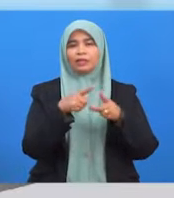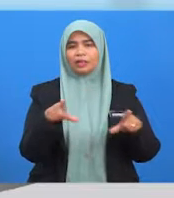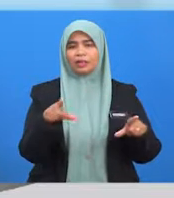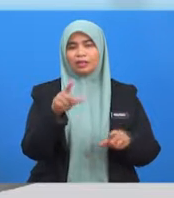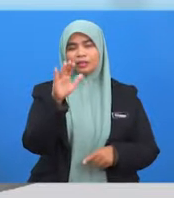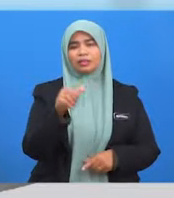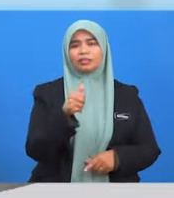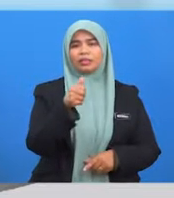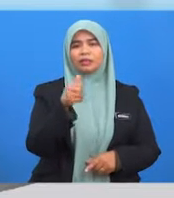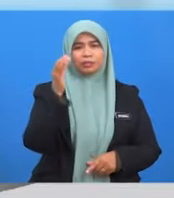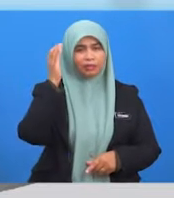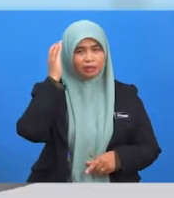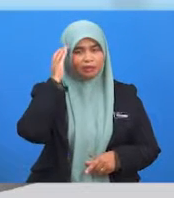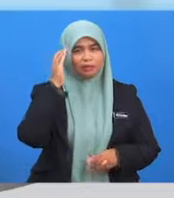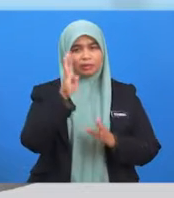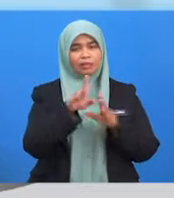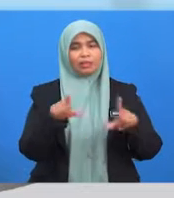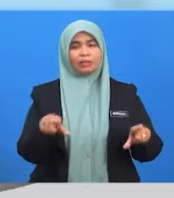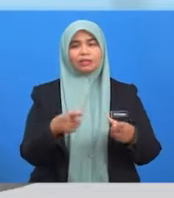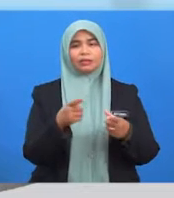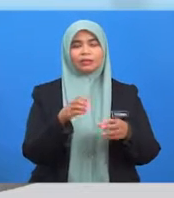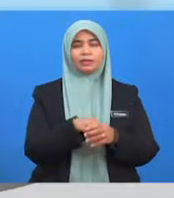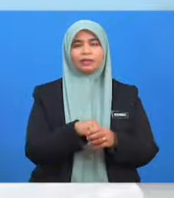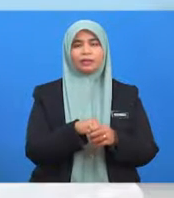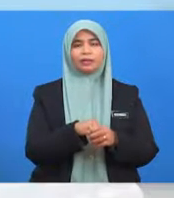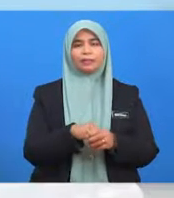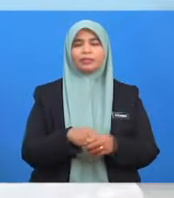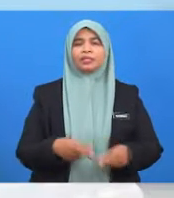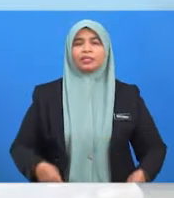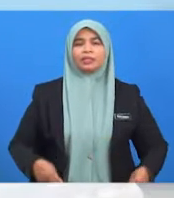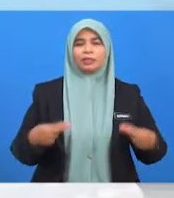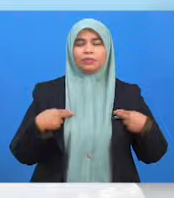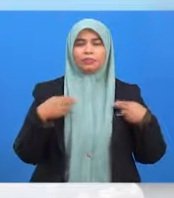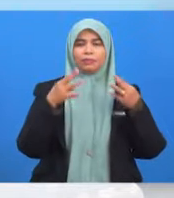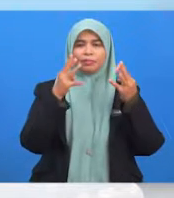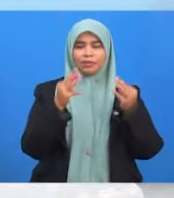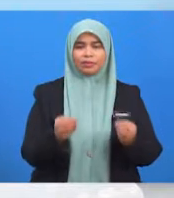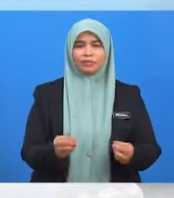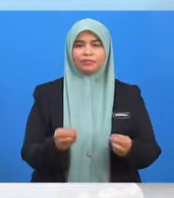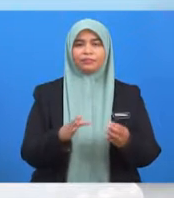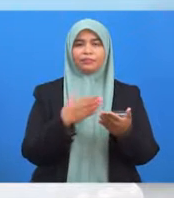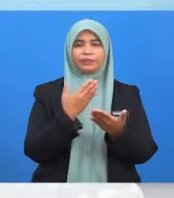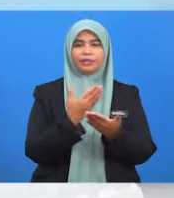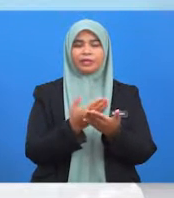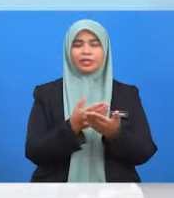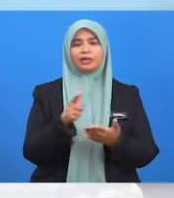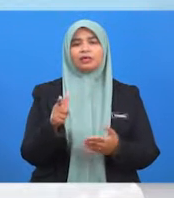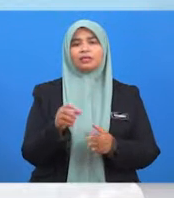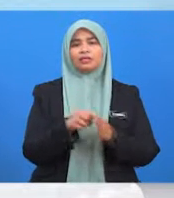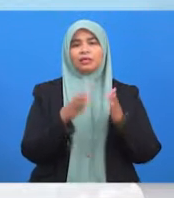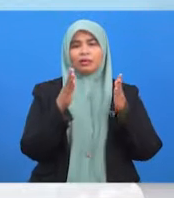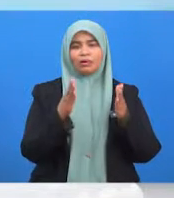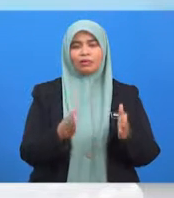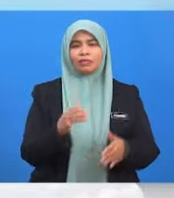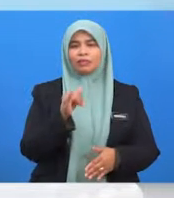tahu berlaku dalam kehidupan manusia? Baiklah, seorang ibu